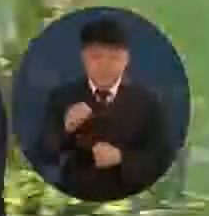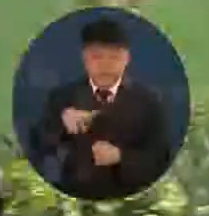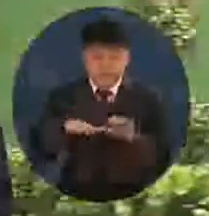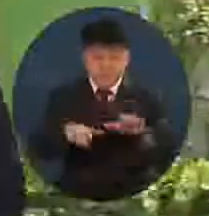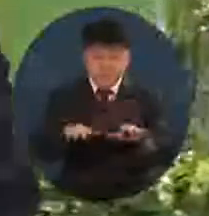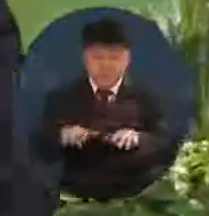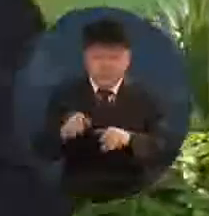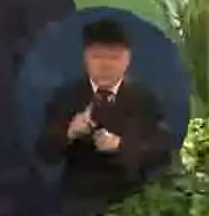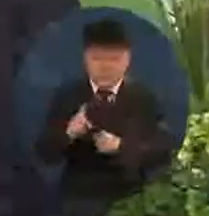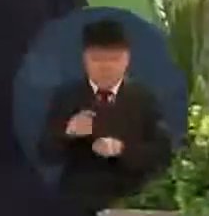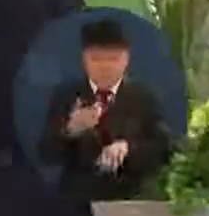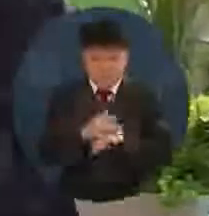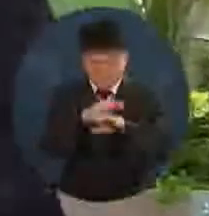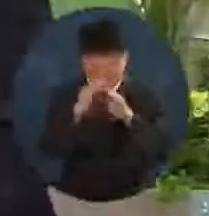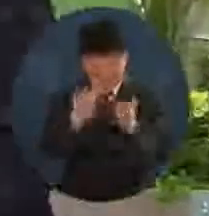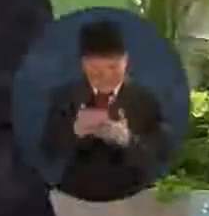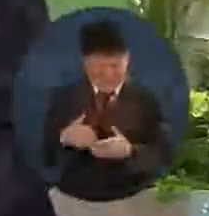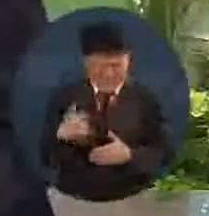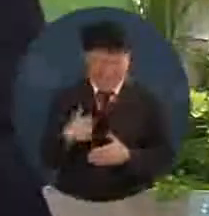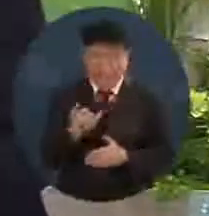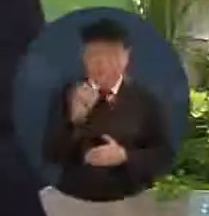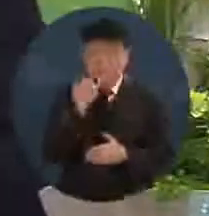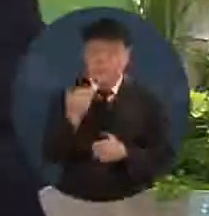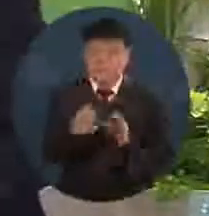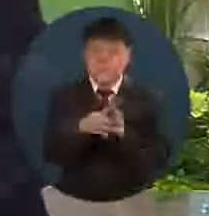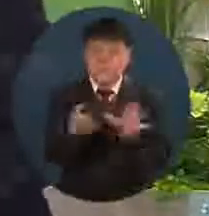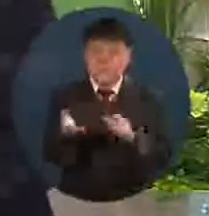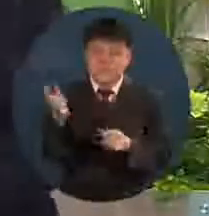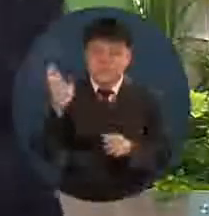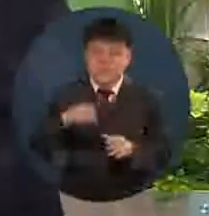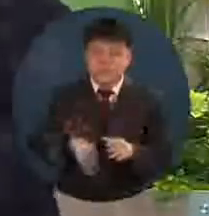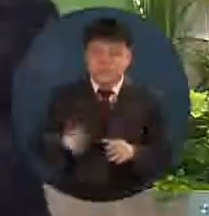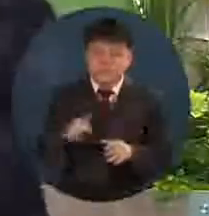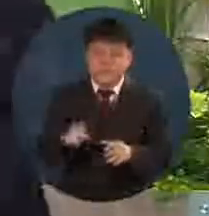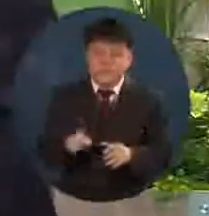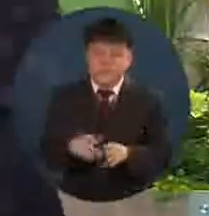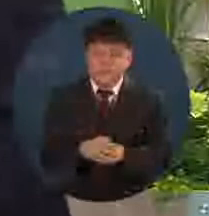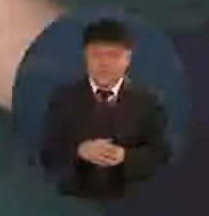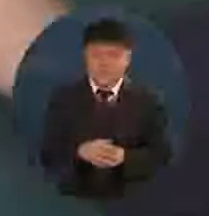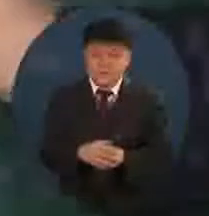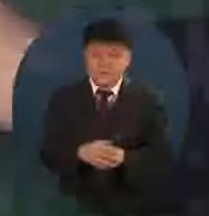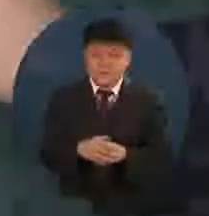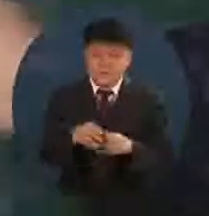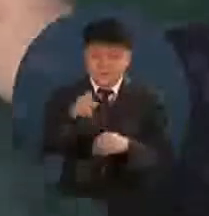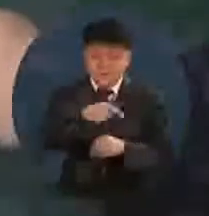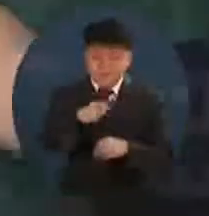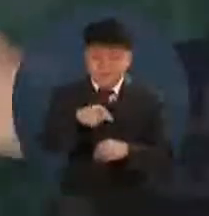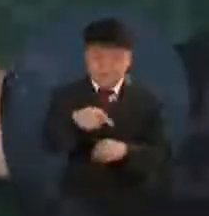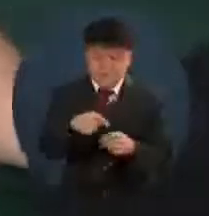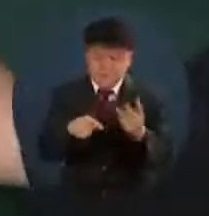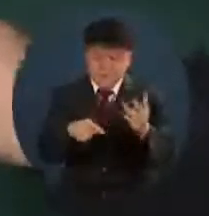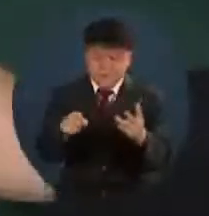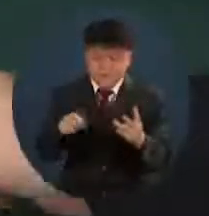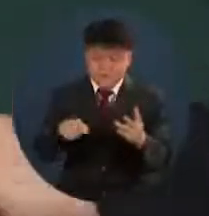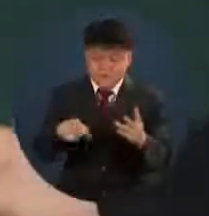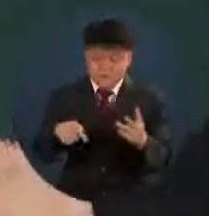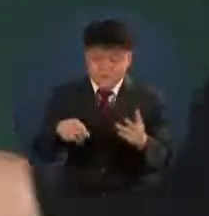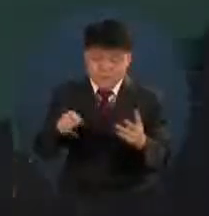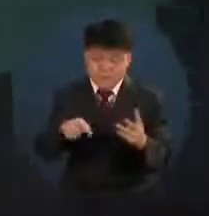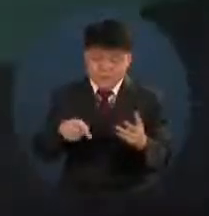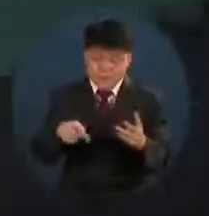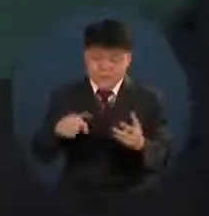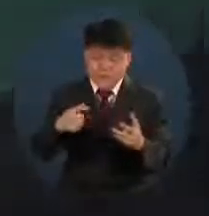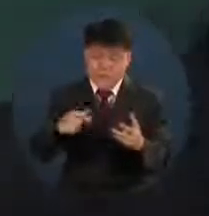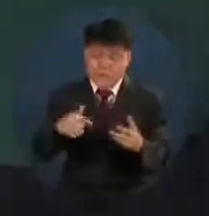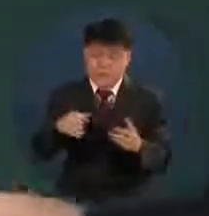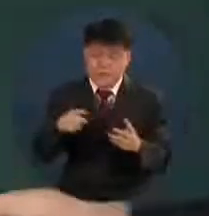국기이기 때문에 다른 건 다 모르셔도 이쪽에 세계가 다 길은 건괴하고 세계가 다 짧은